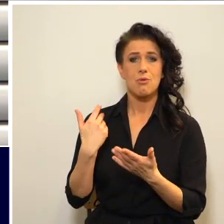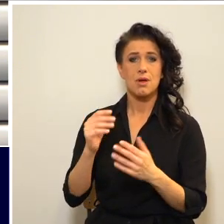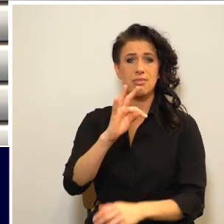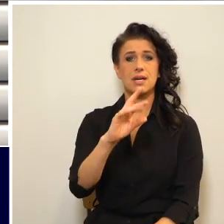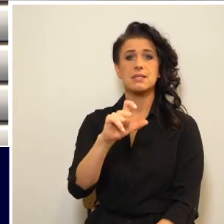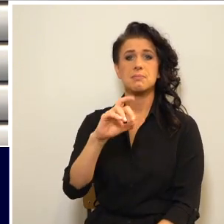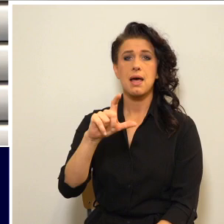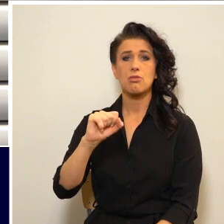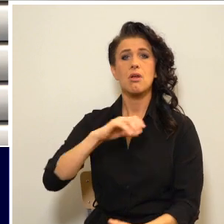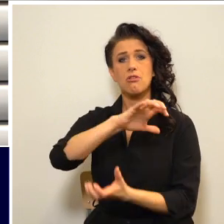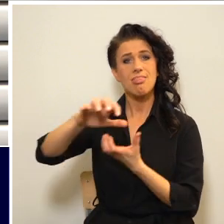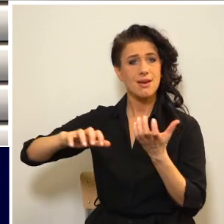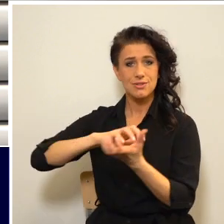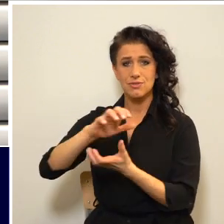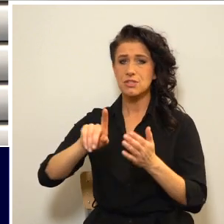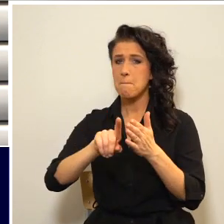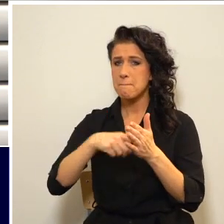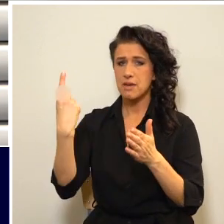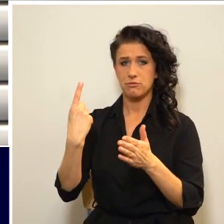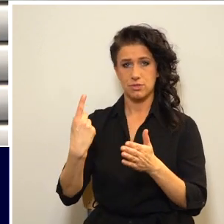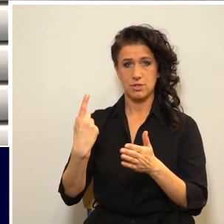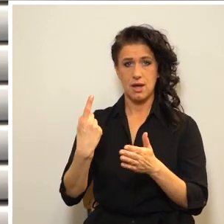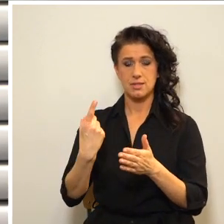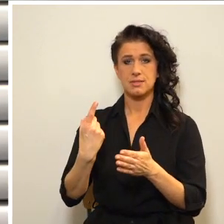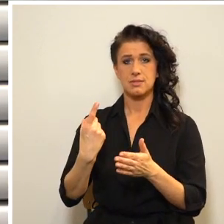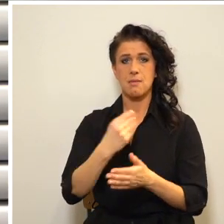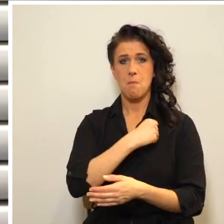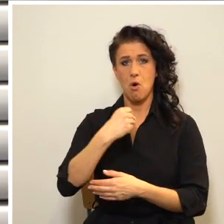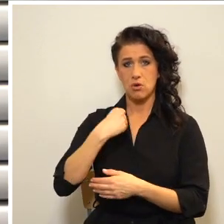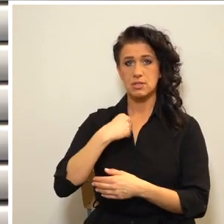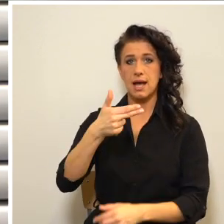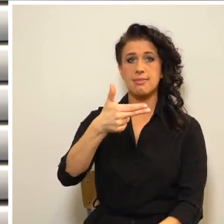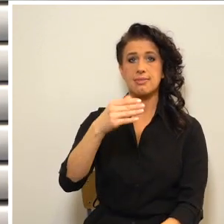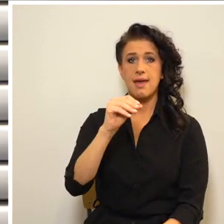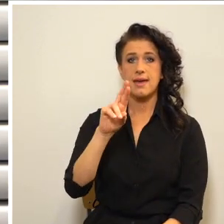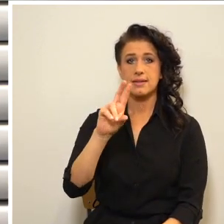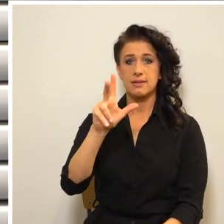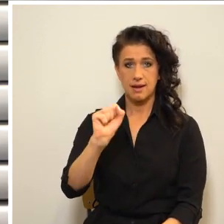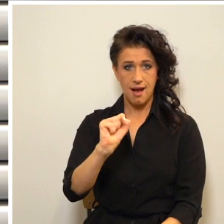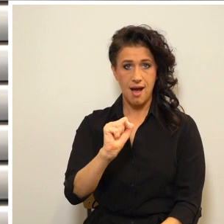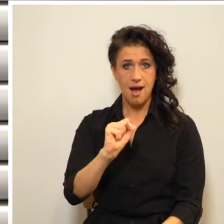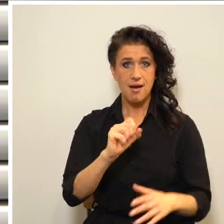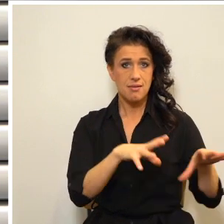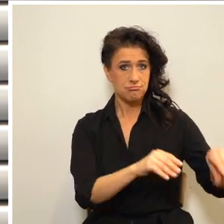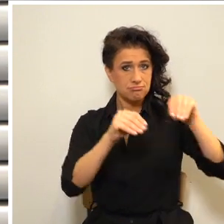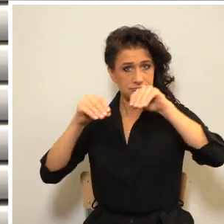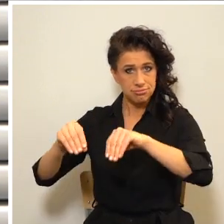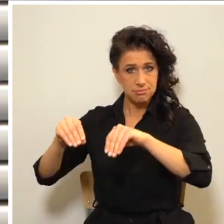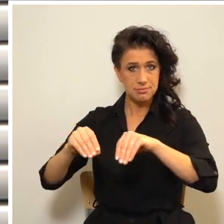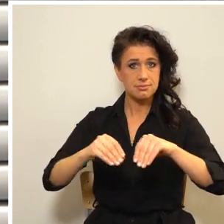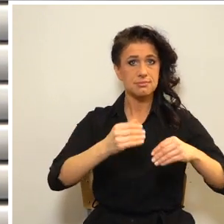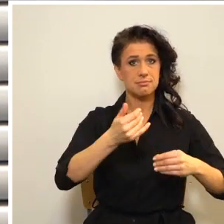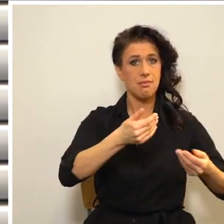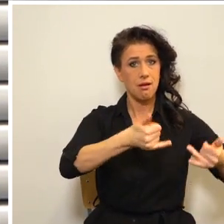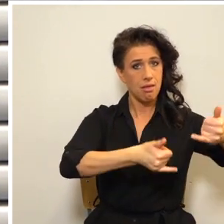transplantologii na świecie bo pierwszy przeszczep w Polsce pierwszy przeszczep nerki który został wykonany w Warszawie przez